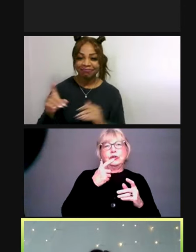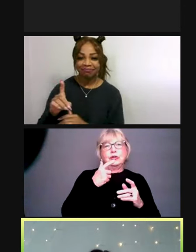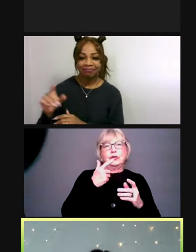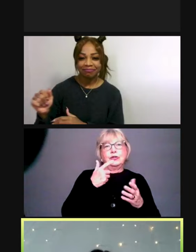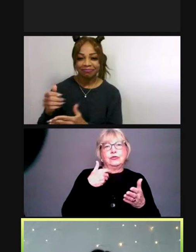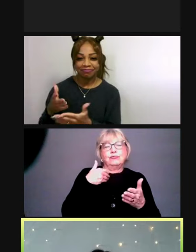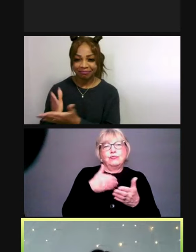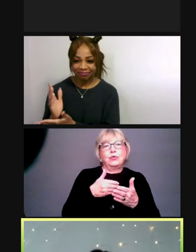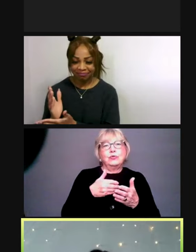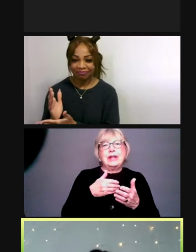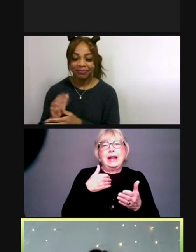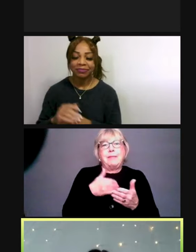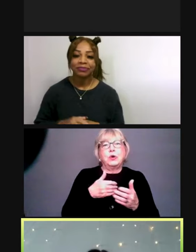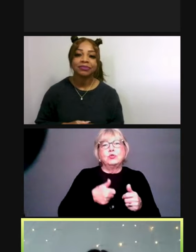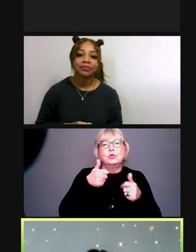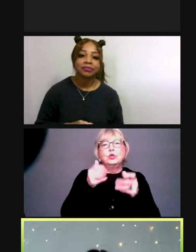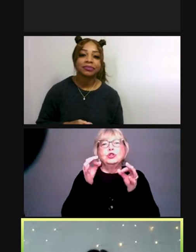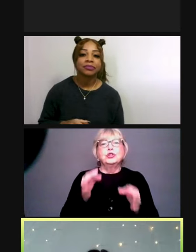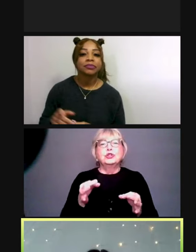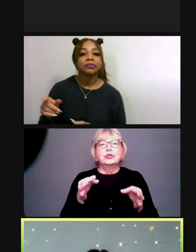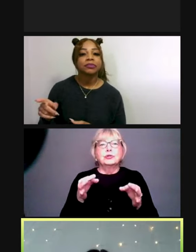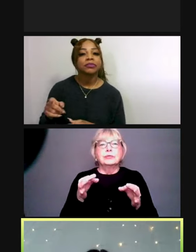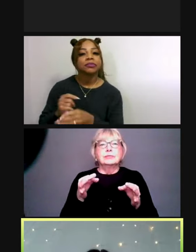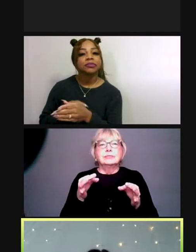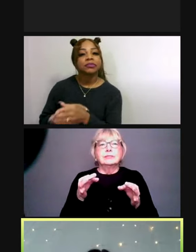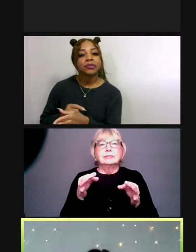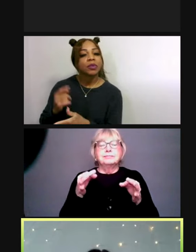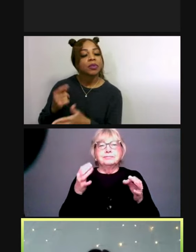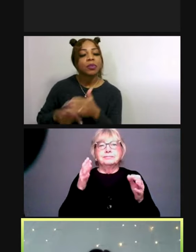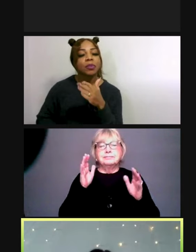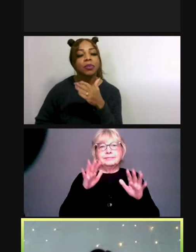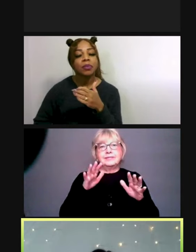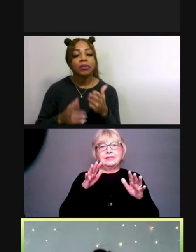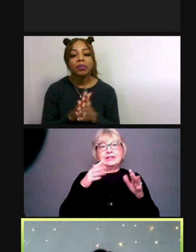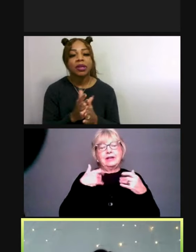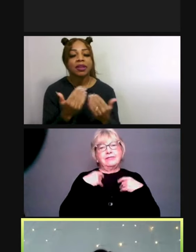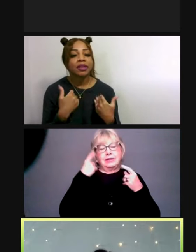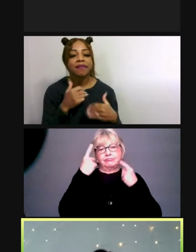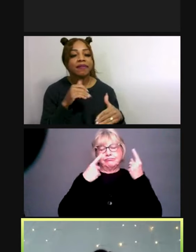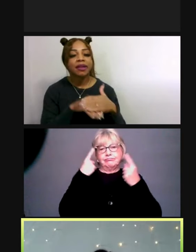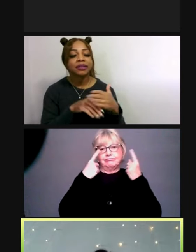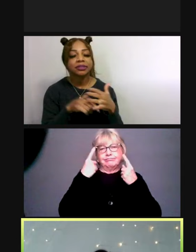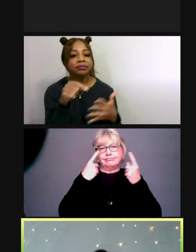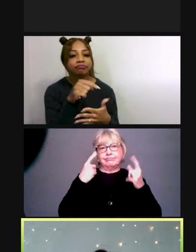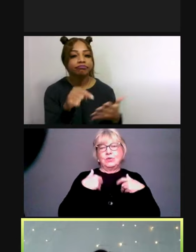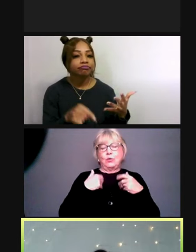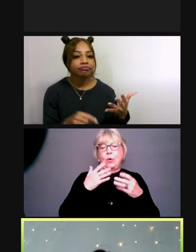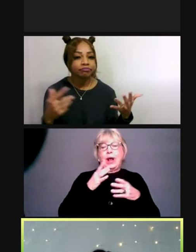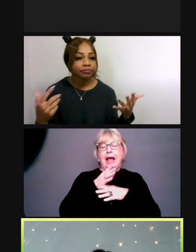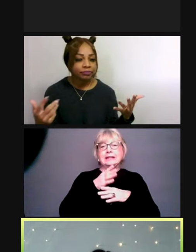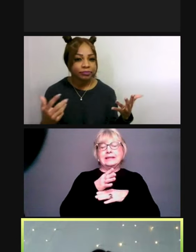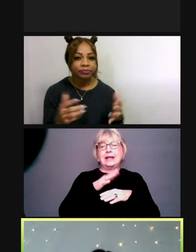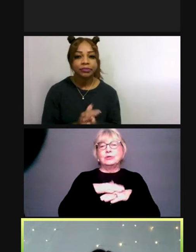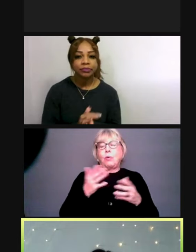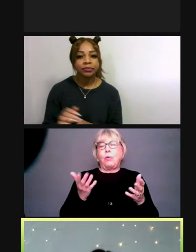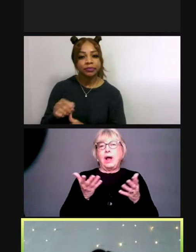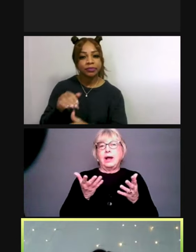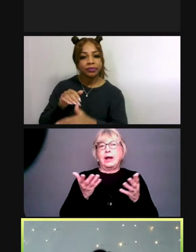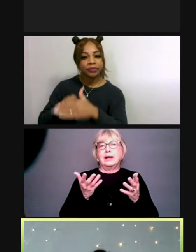plus juste. donc, remet en question ce à quoi on a accès plutôt que de penser